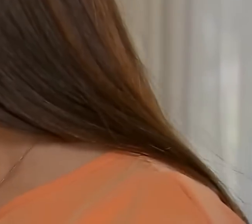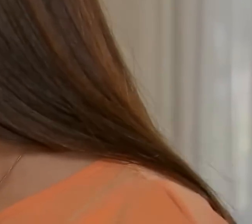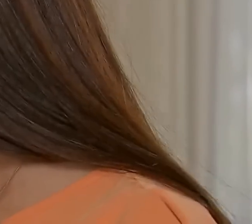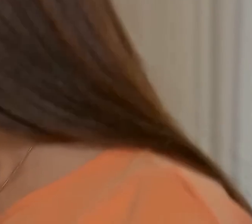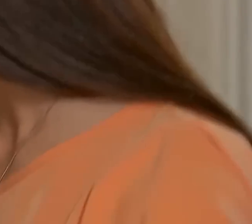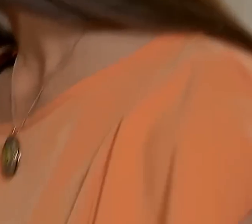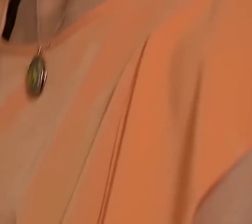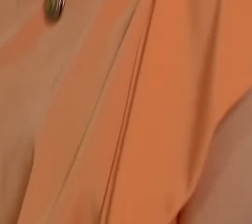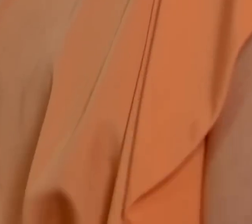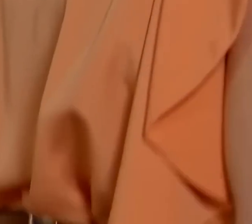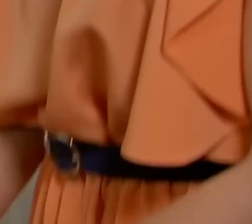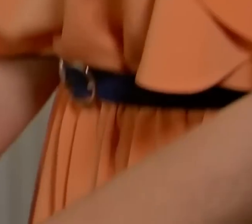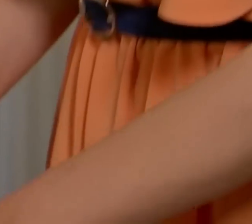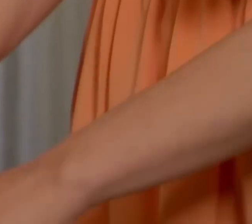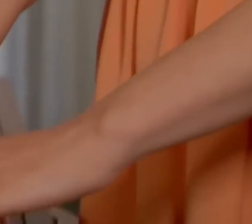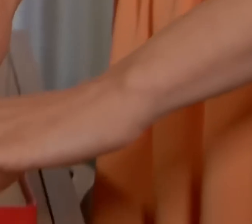Kolyeyi yerine koyuyor.